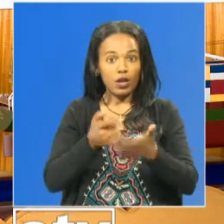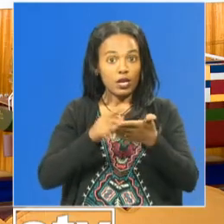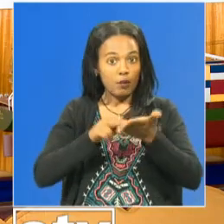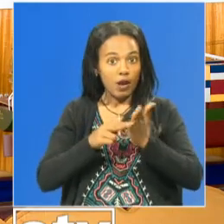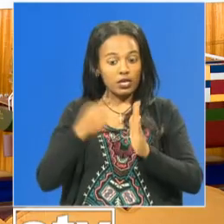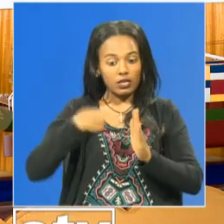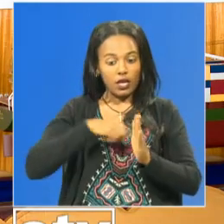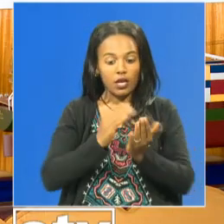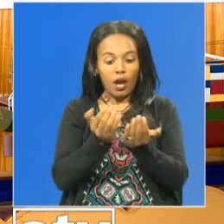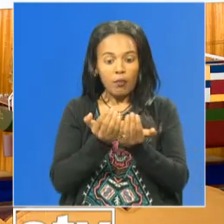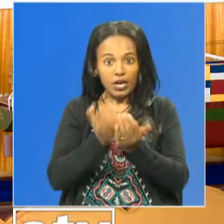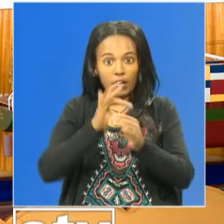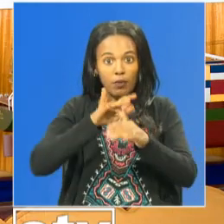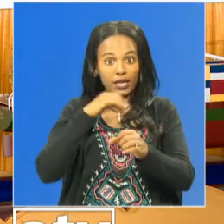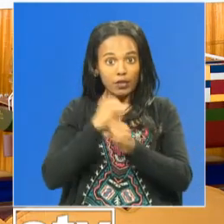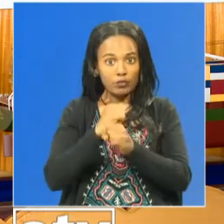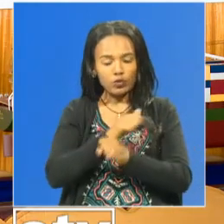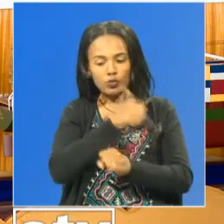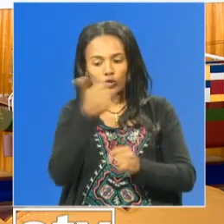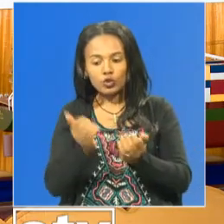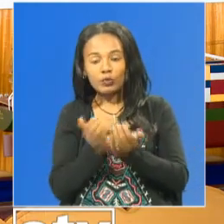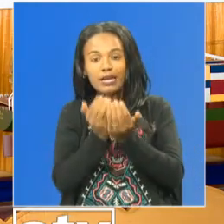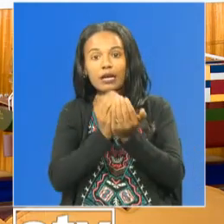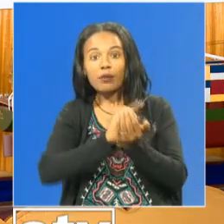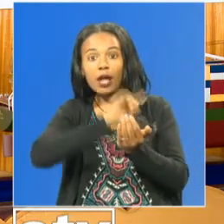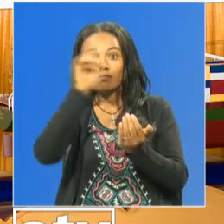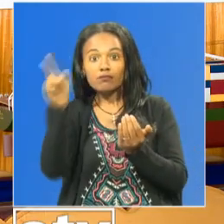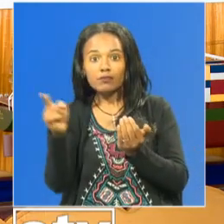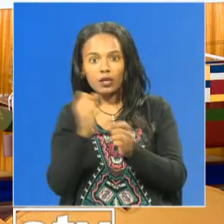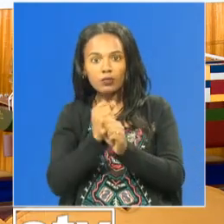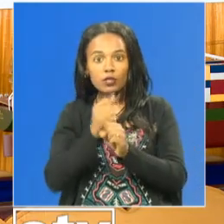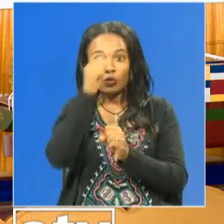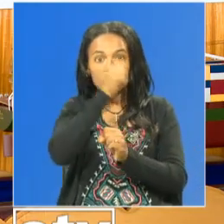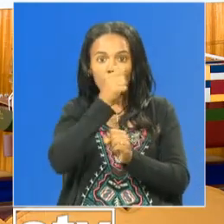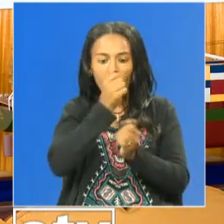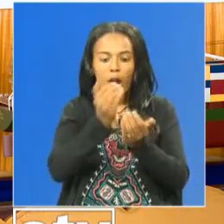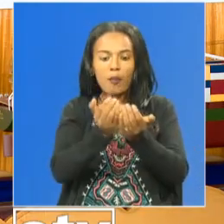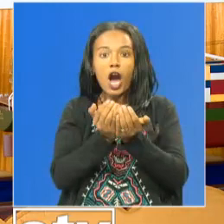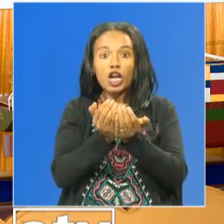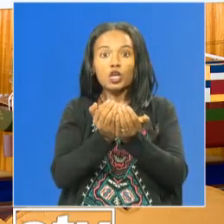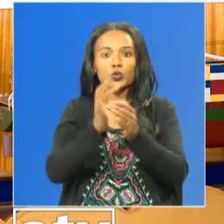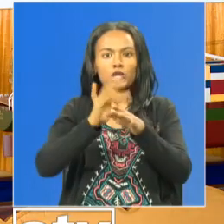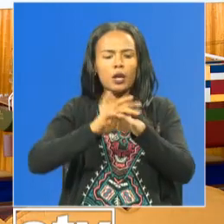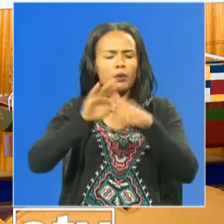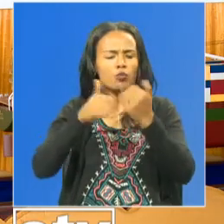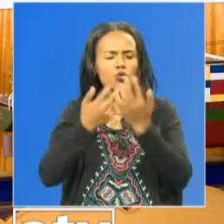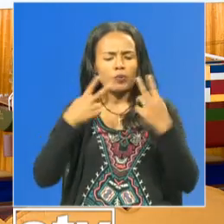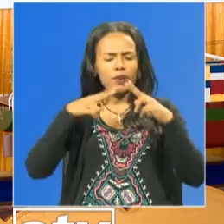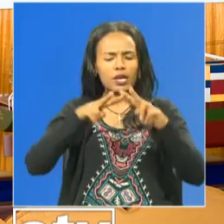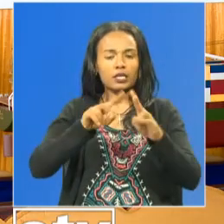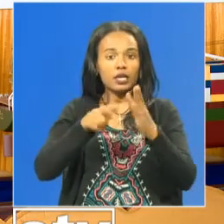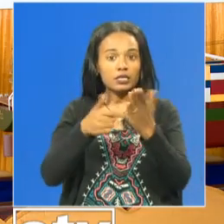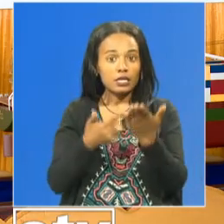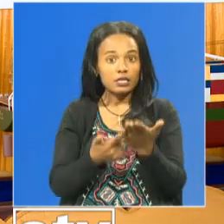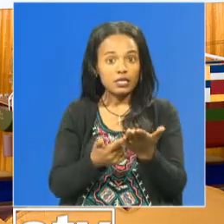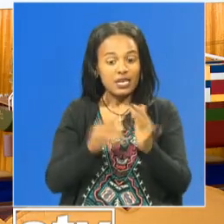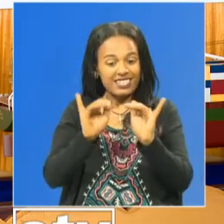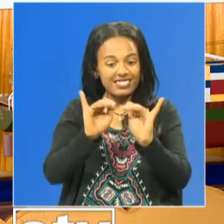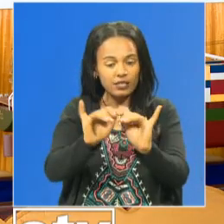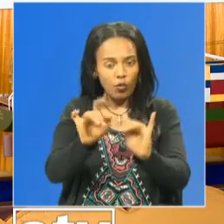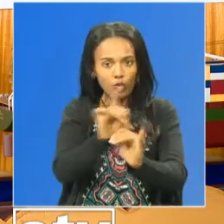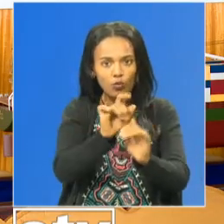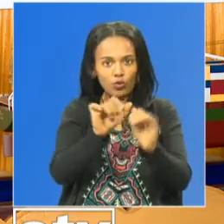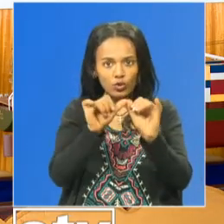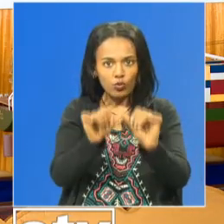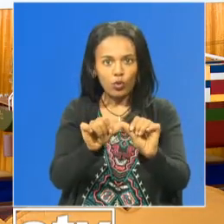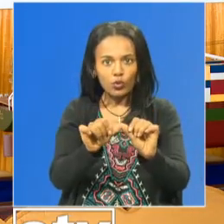የእኛ መርከቦች ላይ የሚሰሩም ሆኑ ሌሎች መርከቦች ላይ የሚሰሩ ኢትዮጵያውያን ባህረኞችን በሙሉ ይመለከታል ማለት ነው። ስለዚህ ባህረኞች ባሉበት ሆነው